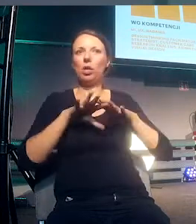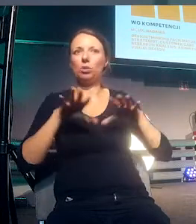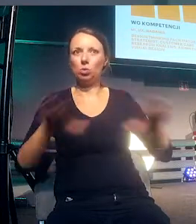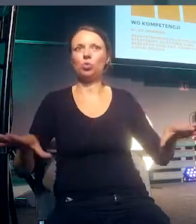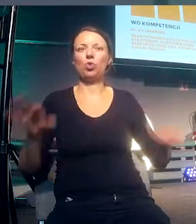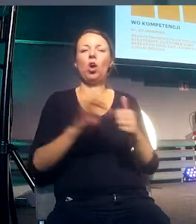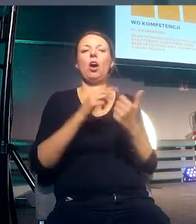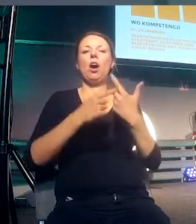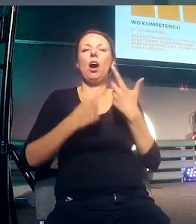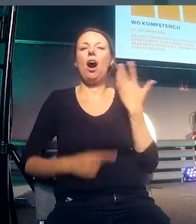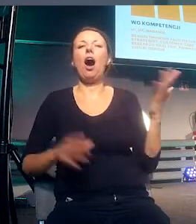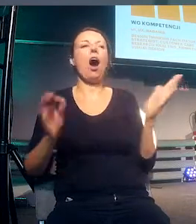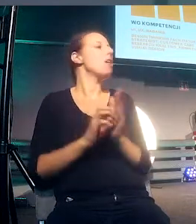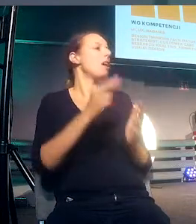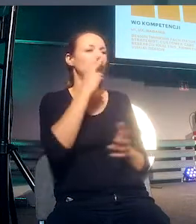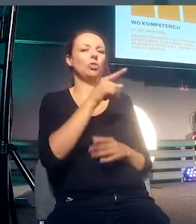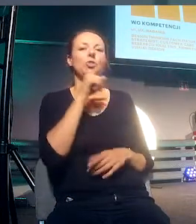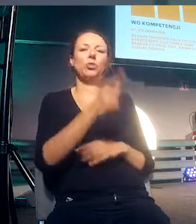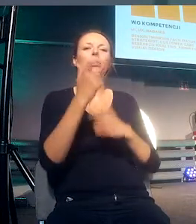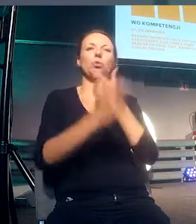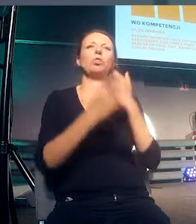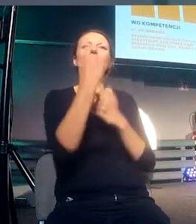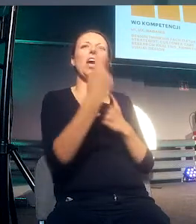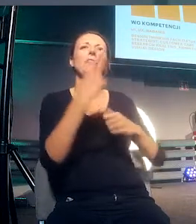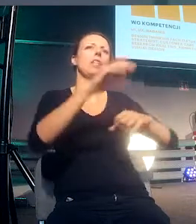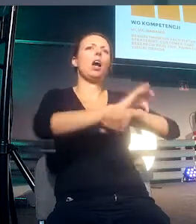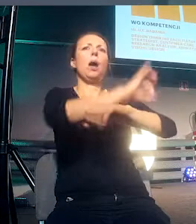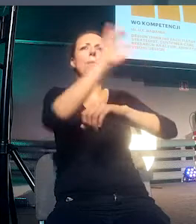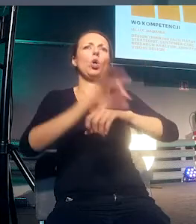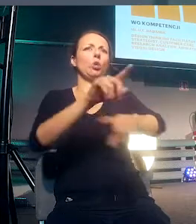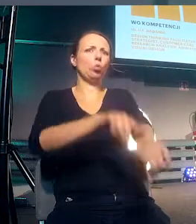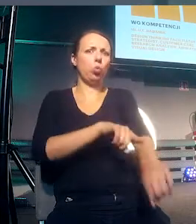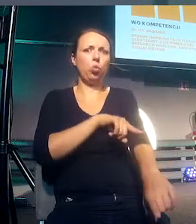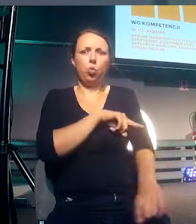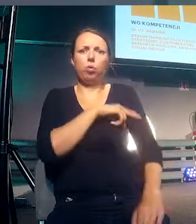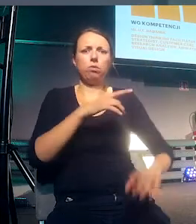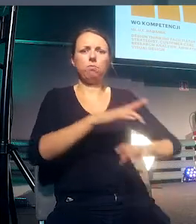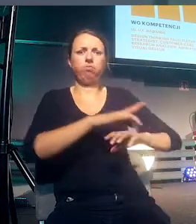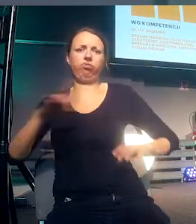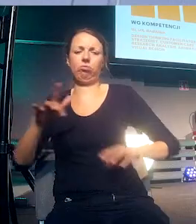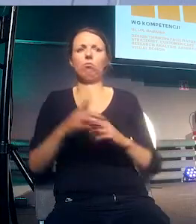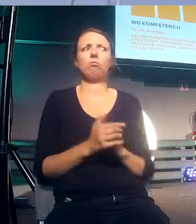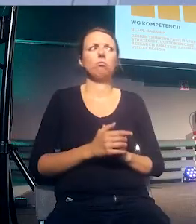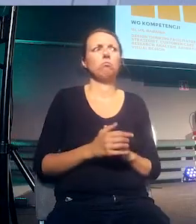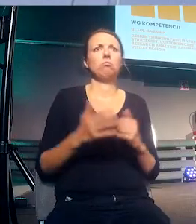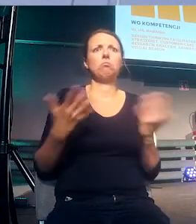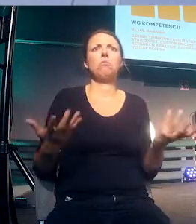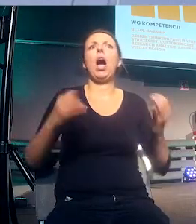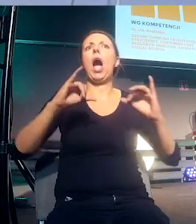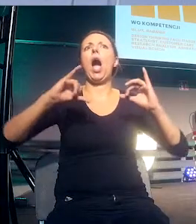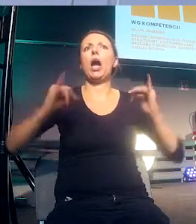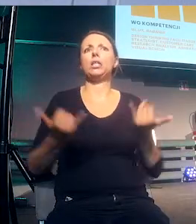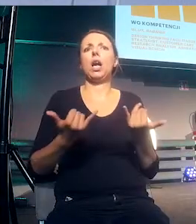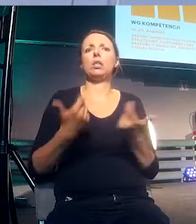produktu, gdzie optymalizuje się jeden przez dłuższy czas. I to, jak można sobie z tym radzić? To jest albo w